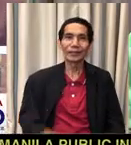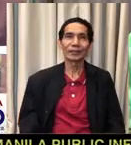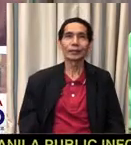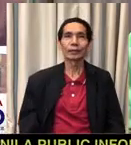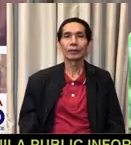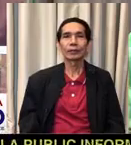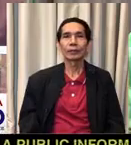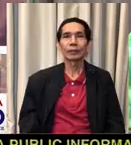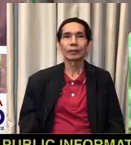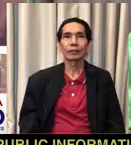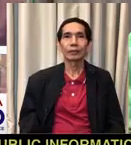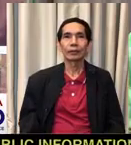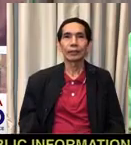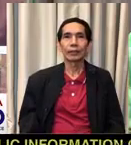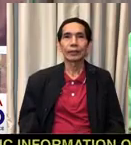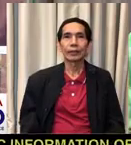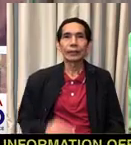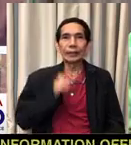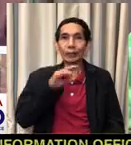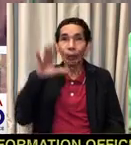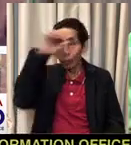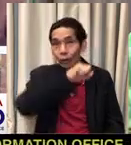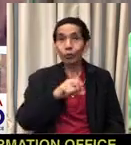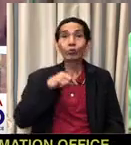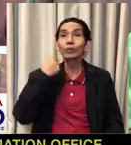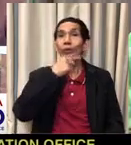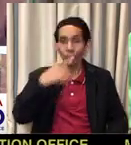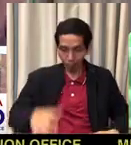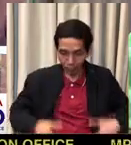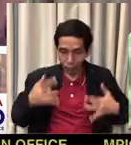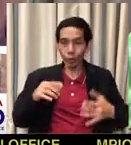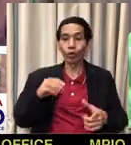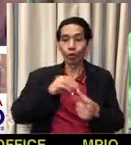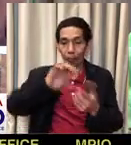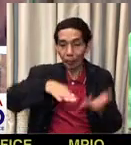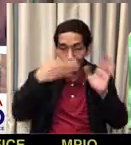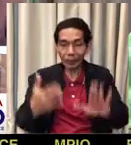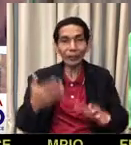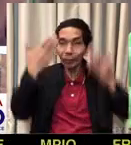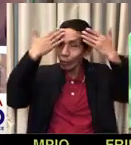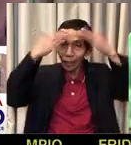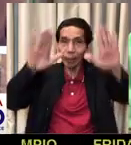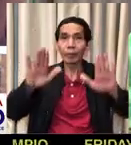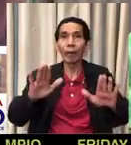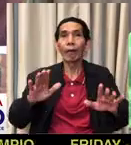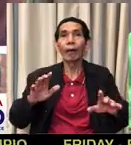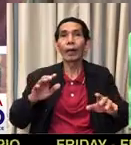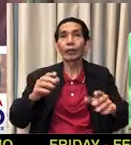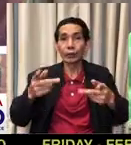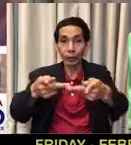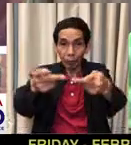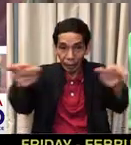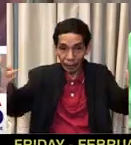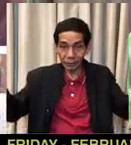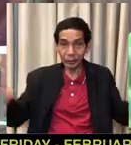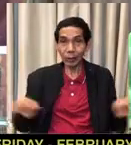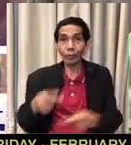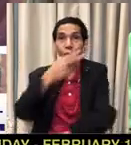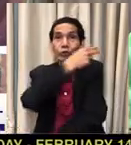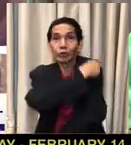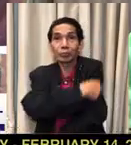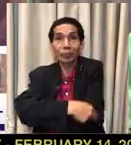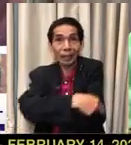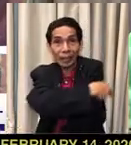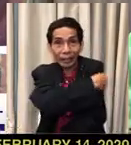Hindi kasi, hindi ko naman mahuhula kung sino mabubuhay o sino mamatay eh. O, pero yung pasilidad, ha?